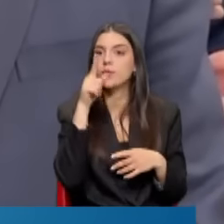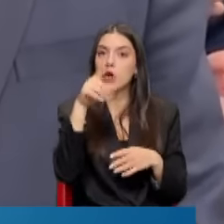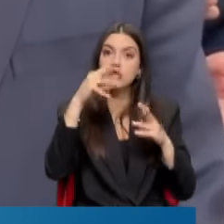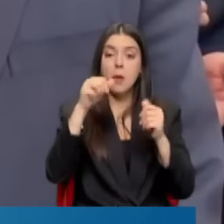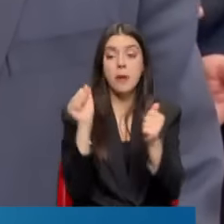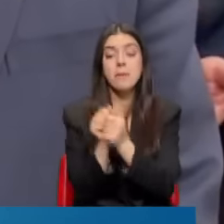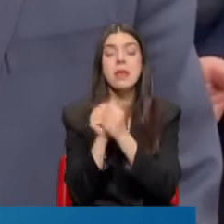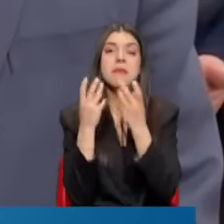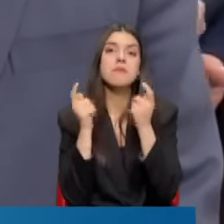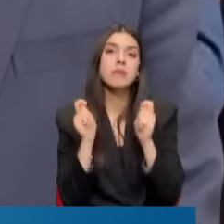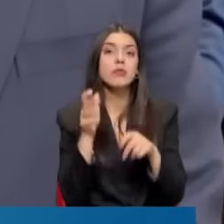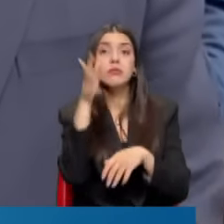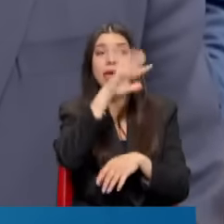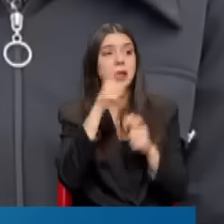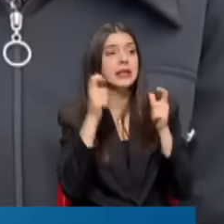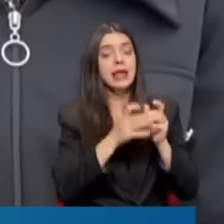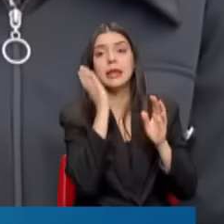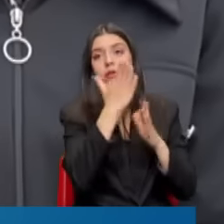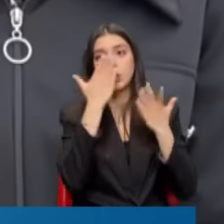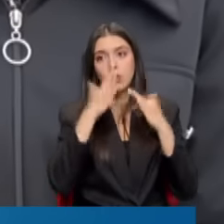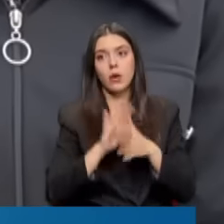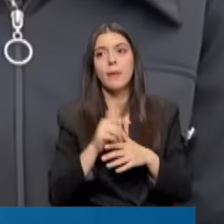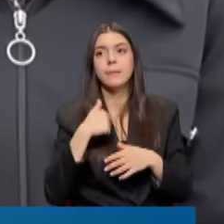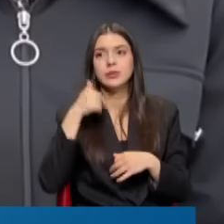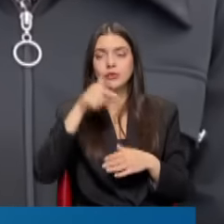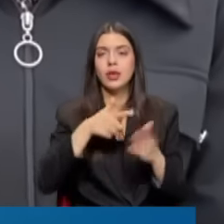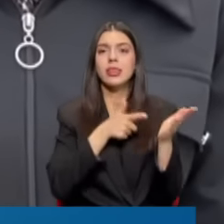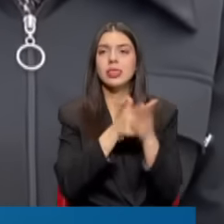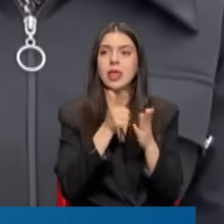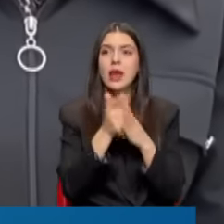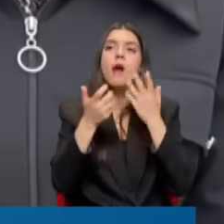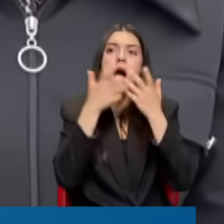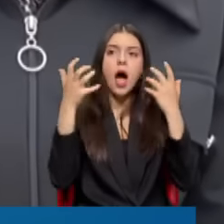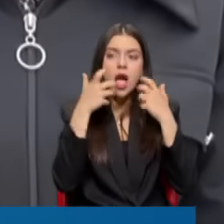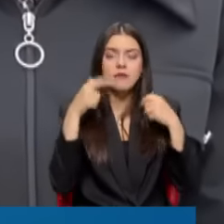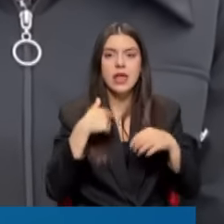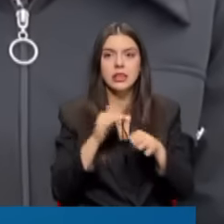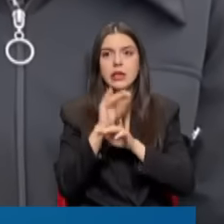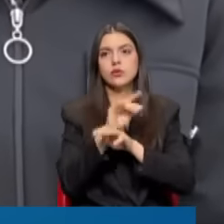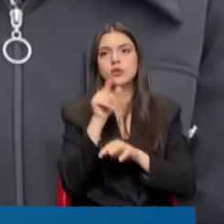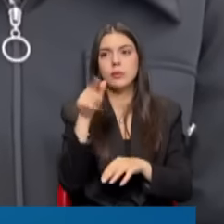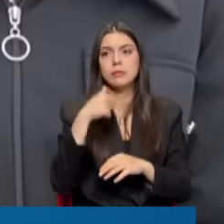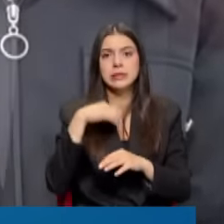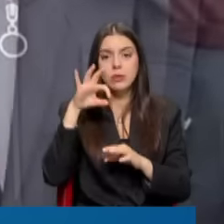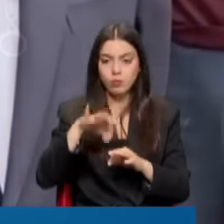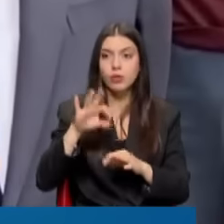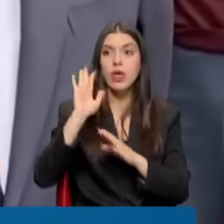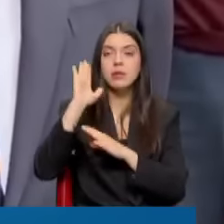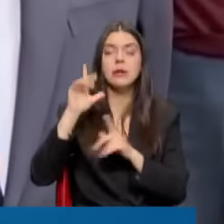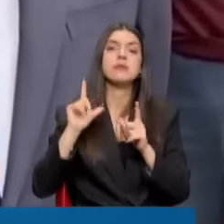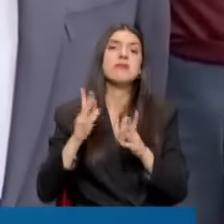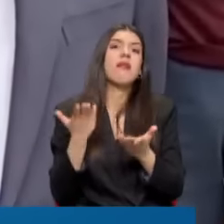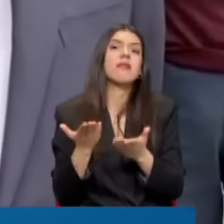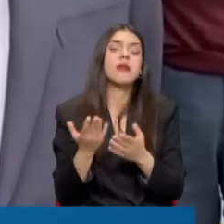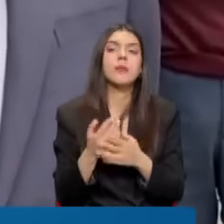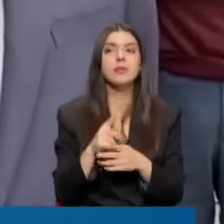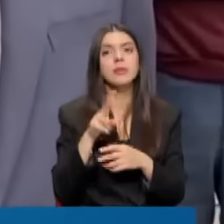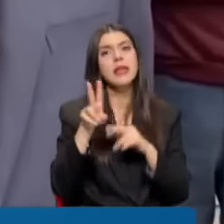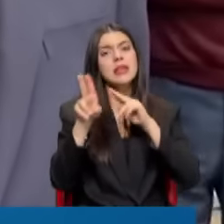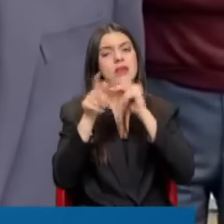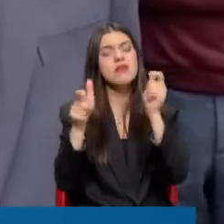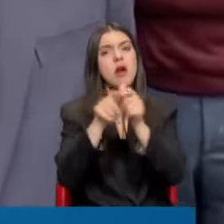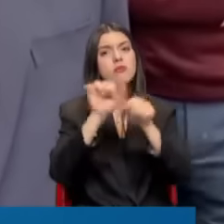bağlılar gidecek başka bir yerleri yok Biz burada tarım ve hayvancılıkla geçinen insanlarız Bizim buradan gitmemiz gerek kamu zararı deniliyor yani